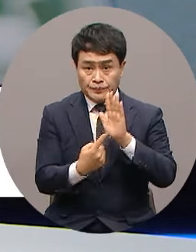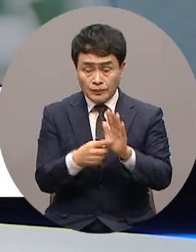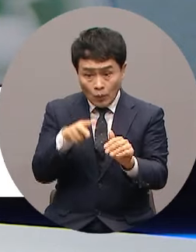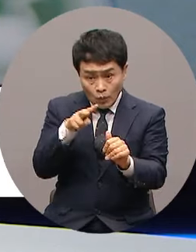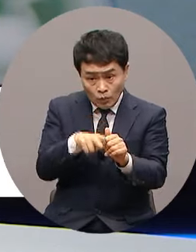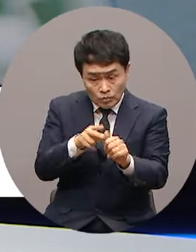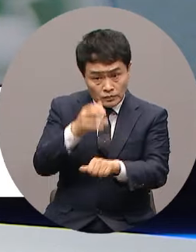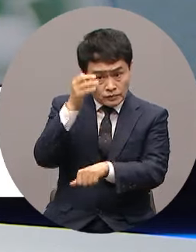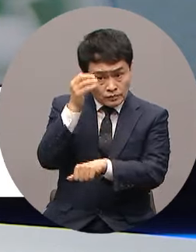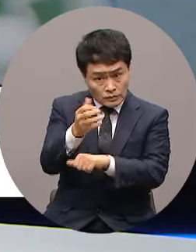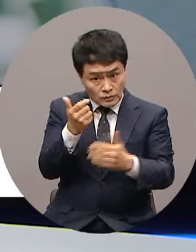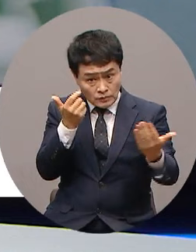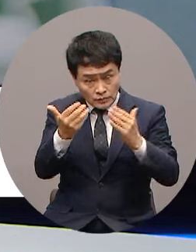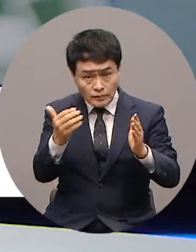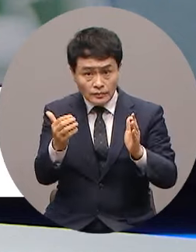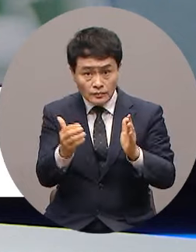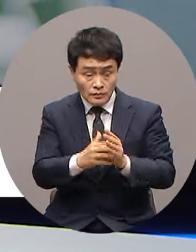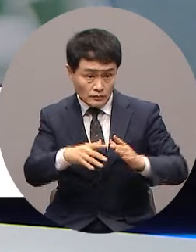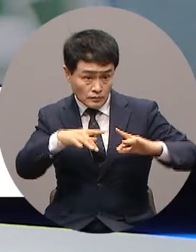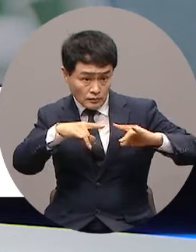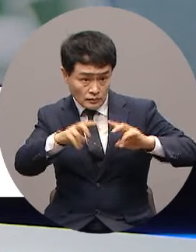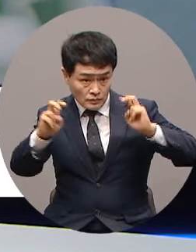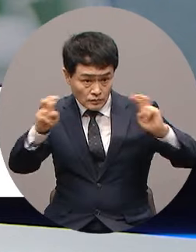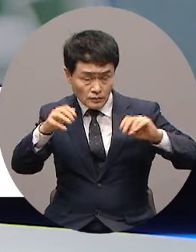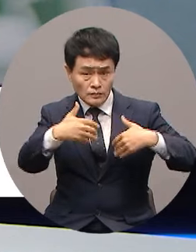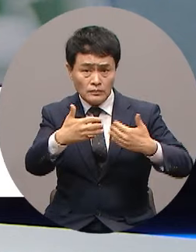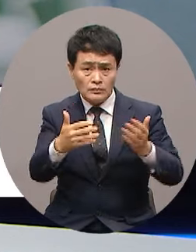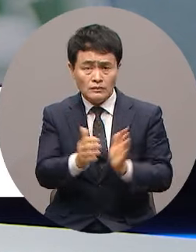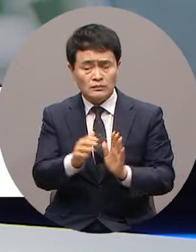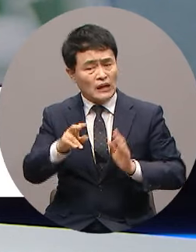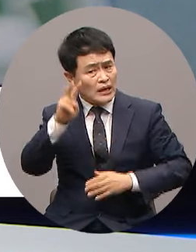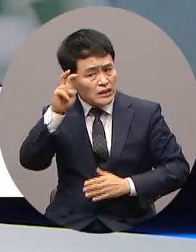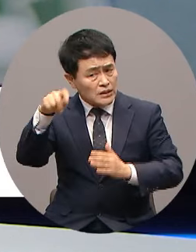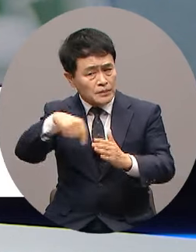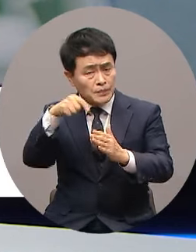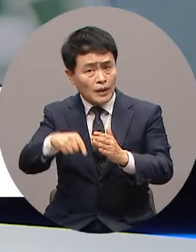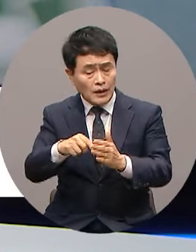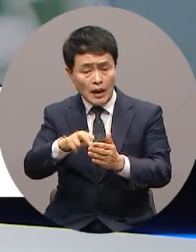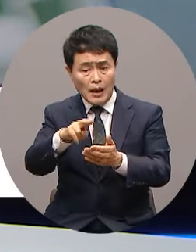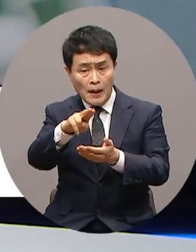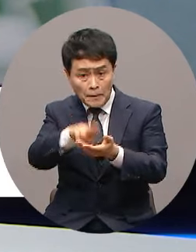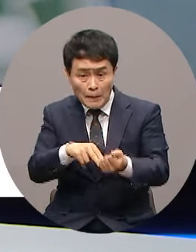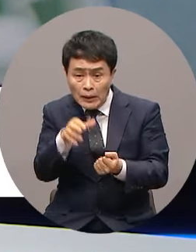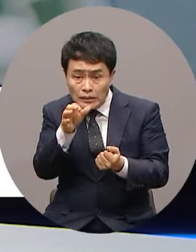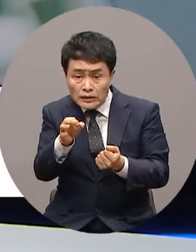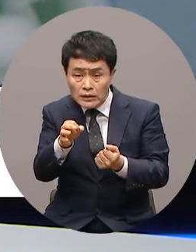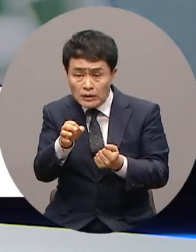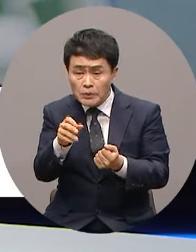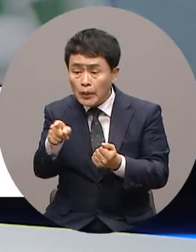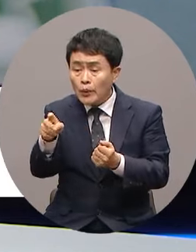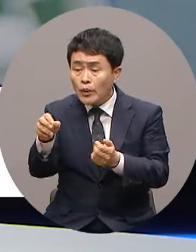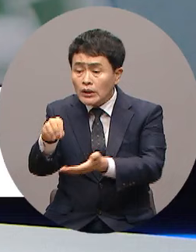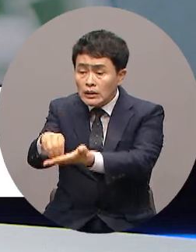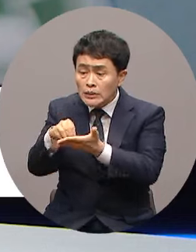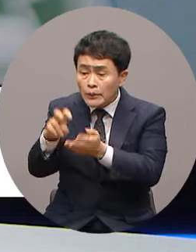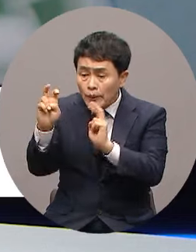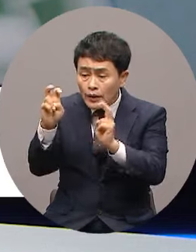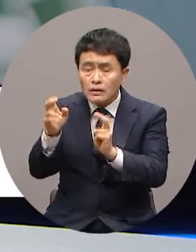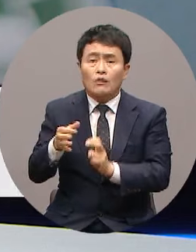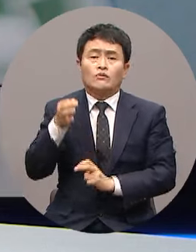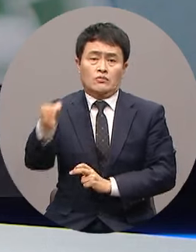소비자가 구매를 확정하면 전자상거래 업체는 20일 이내에 판매 대금을 입점한 사업자에게 지급해야